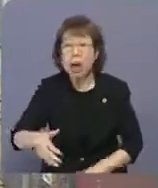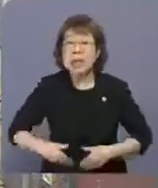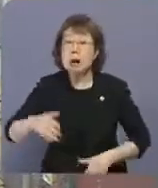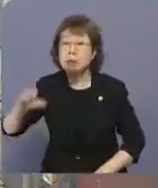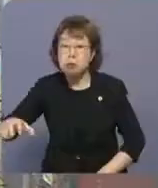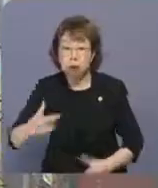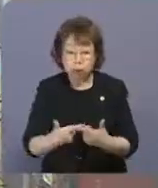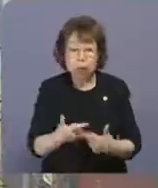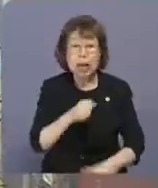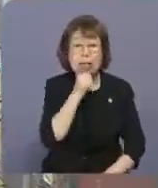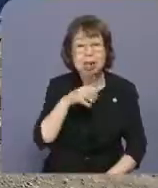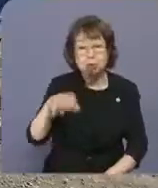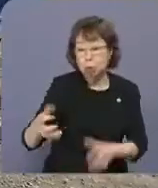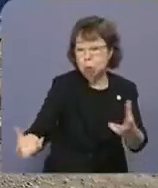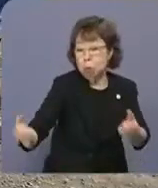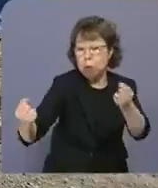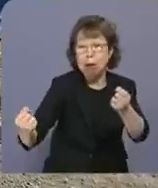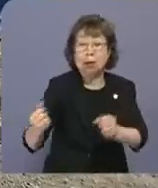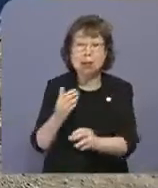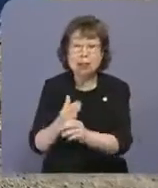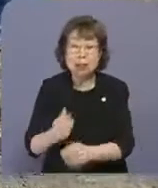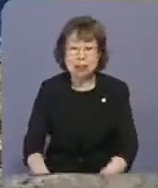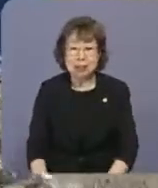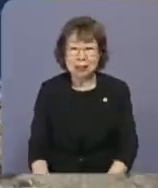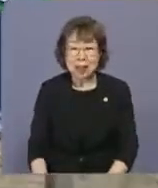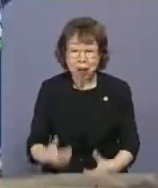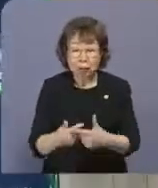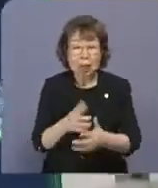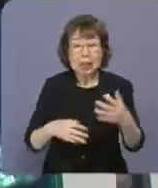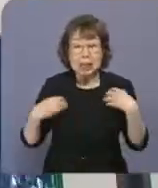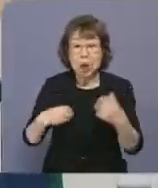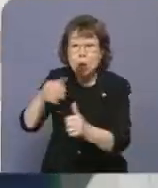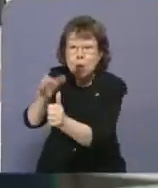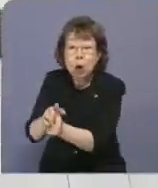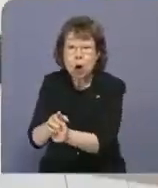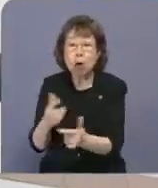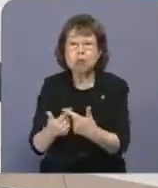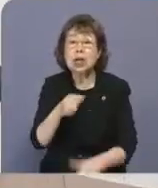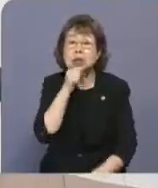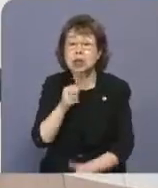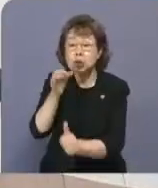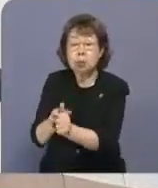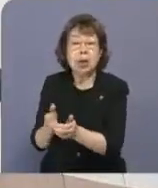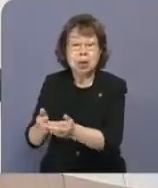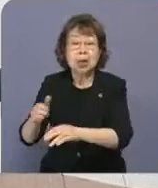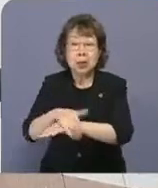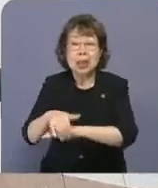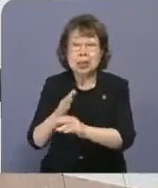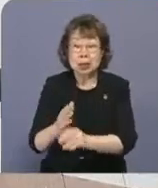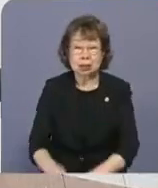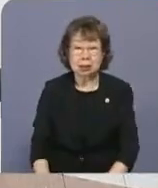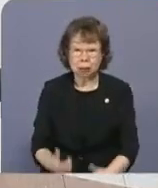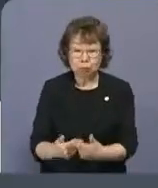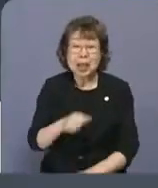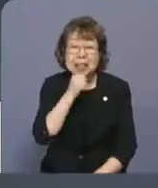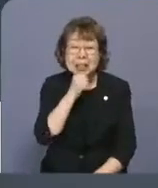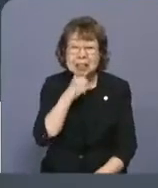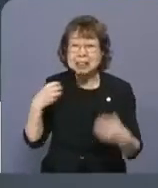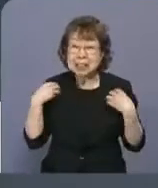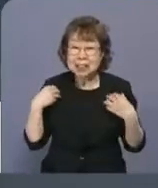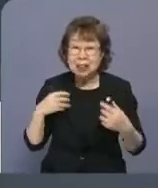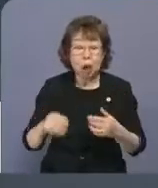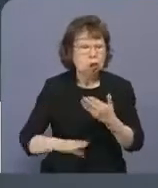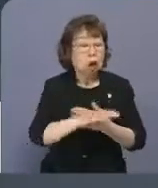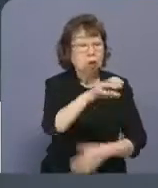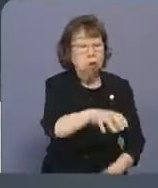남구와 부산 진구에 각각 설치돼 있습니다. 하지만 부산시는 위탁 운영을 부산 진구에 맡길 예정인데요. 예. 부산 진구 입장에서는 다른